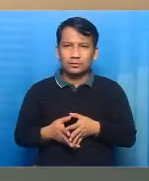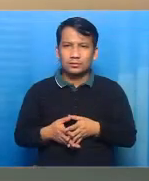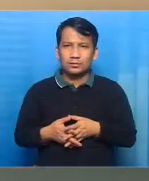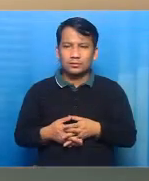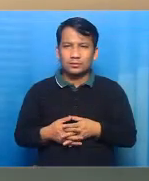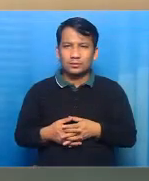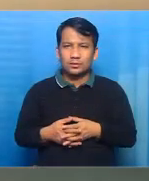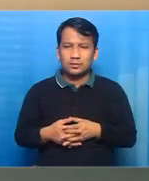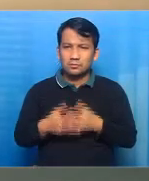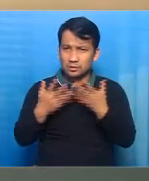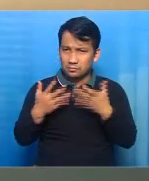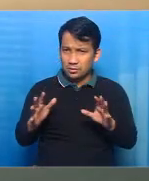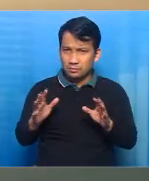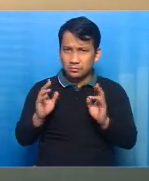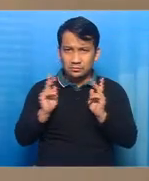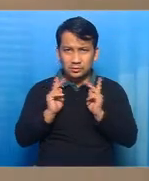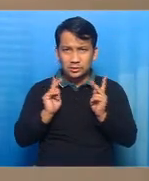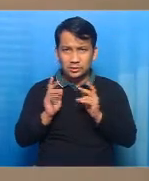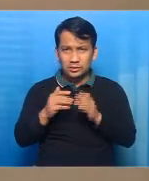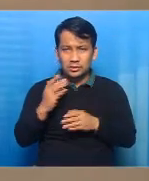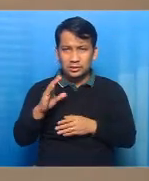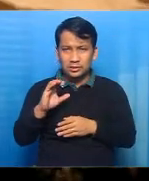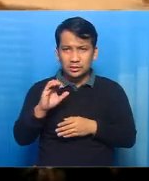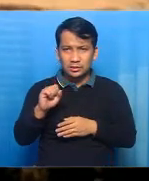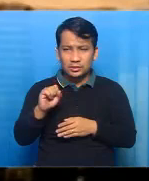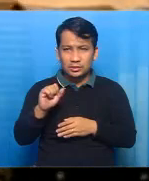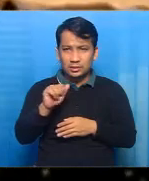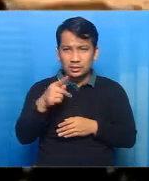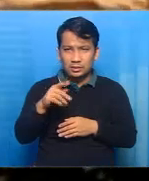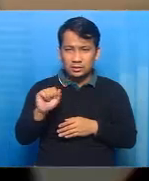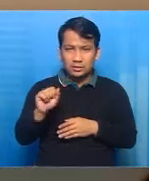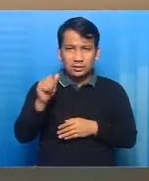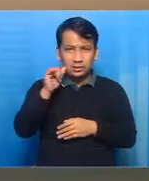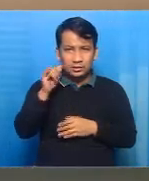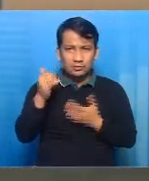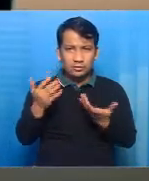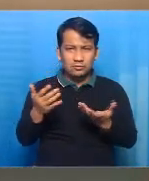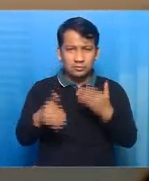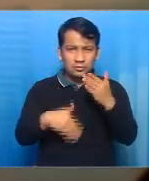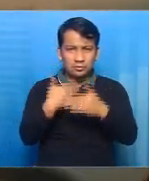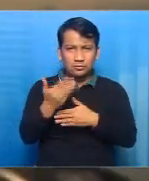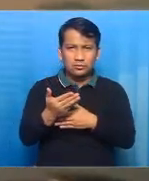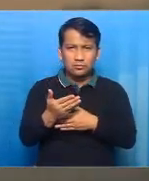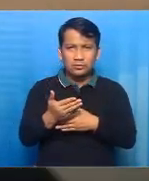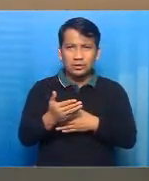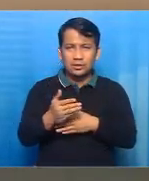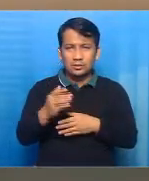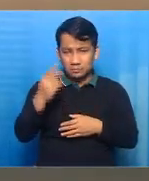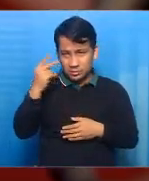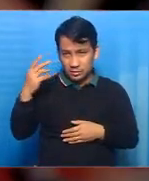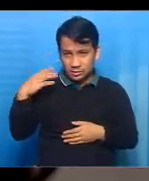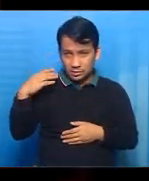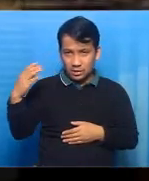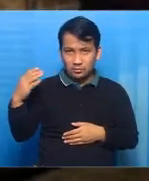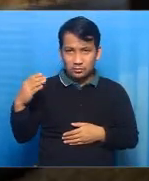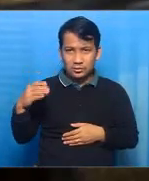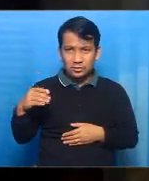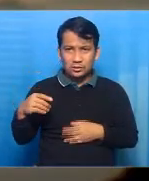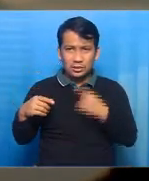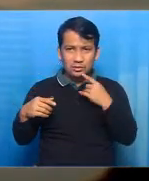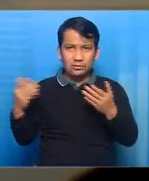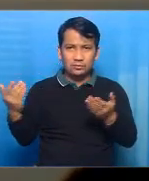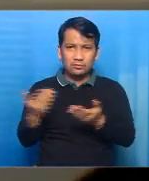for ourselves. Matapos tayong pakinig ni Captain Rhee aka Yunbit. Isa na namang captain ang bumulaga sa atin today